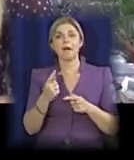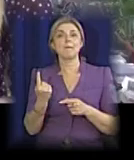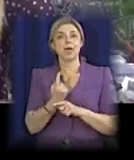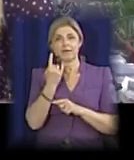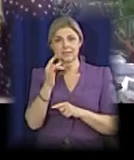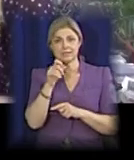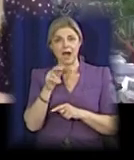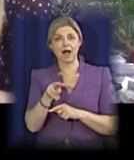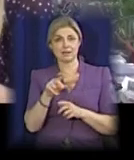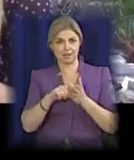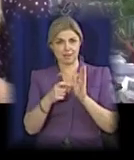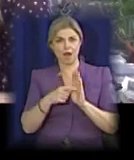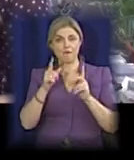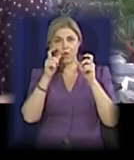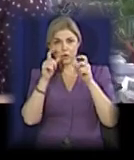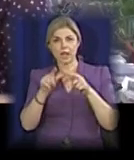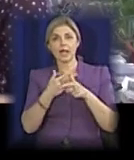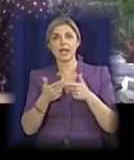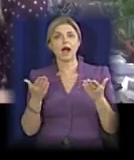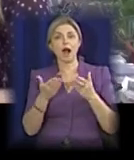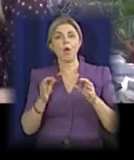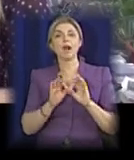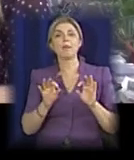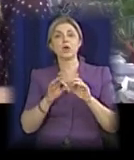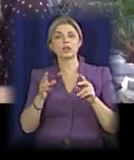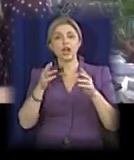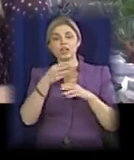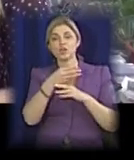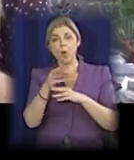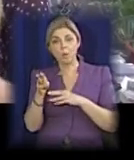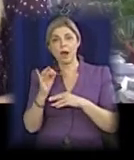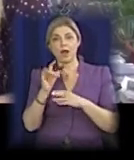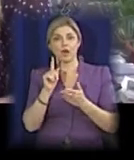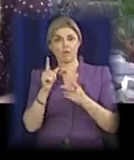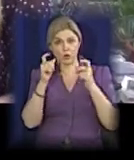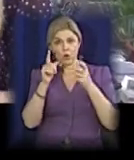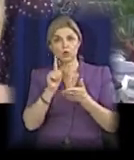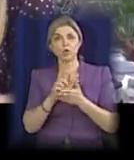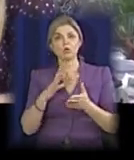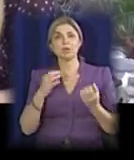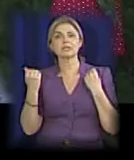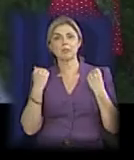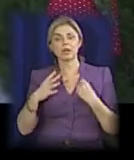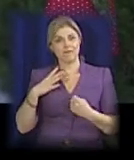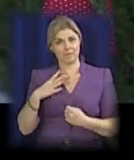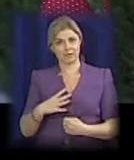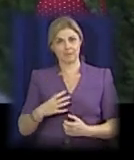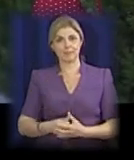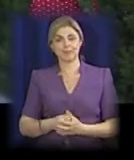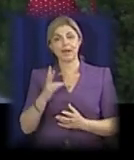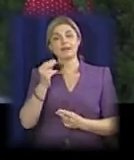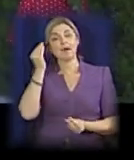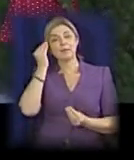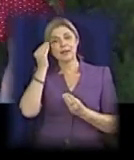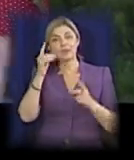фотографуються, або якась репортажна зйомка, і фотограф просто має бути спортсменом, він має бути витриманим. На думку